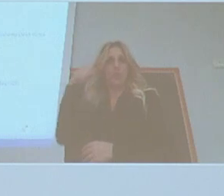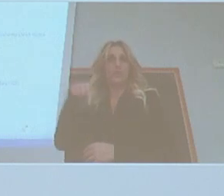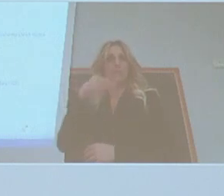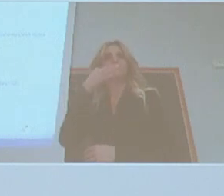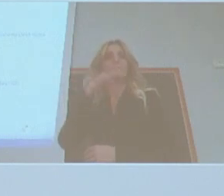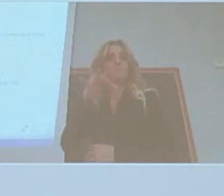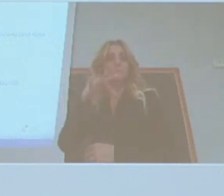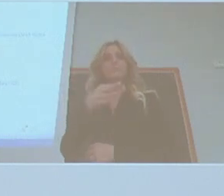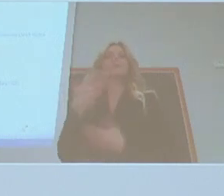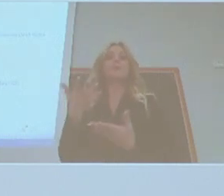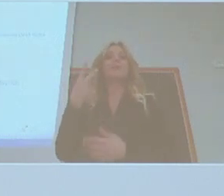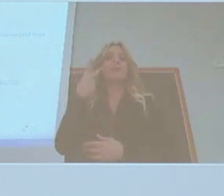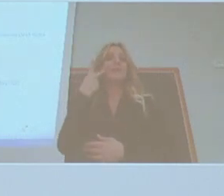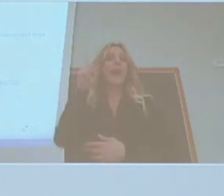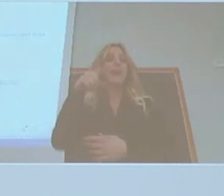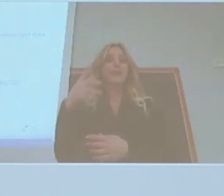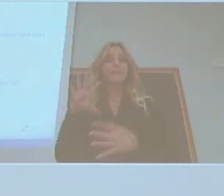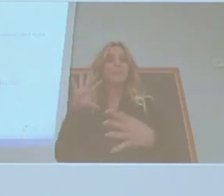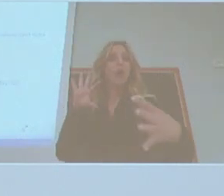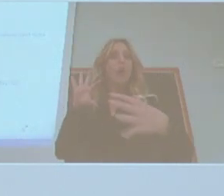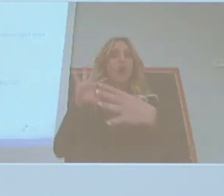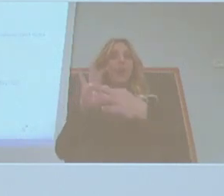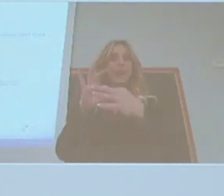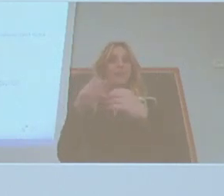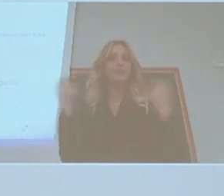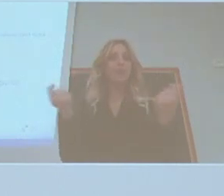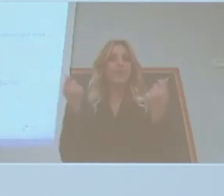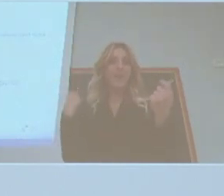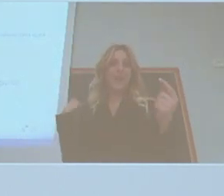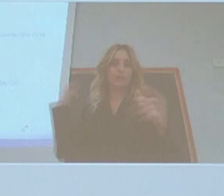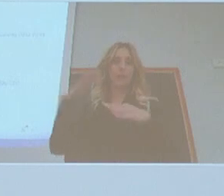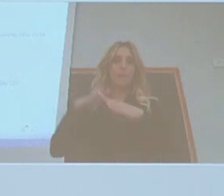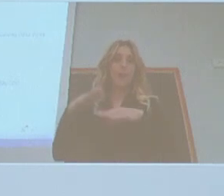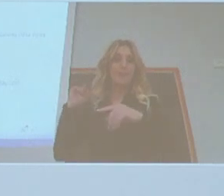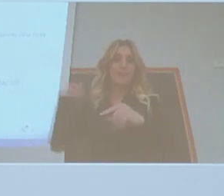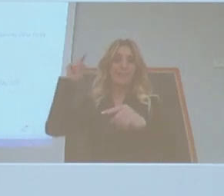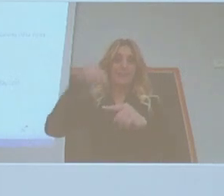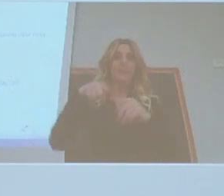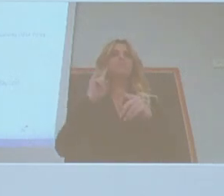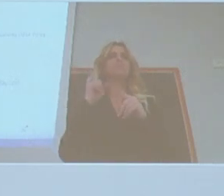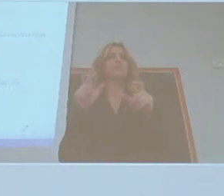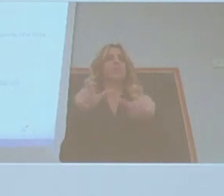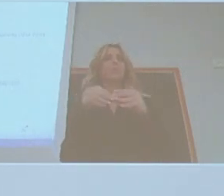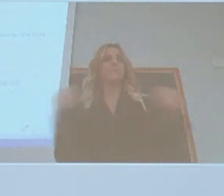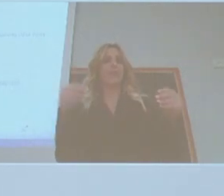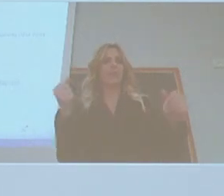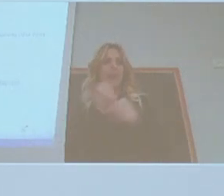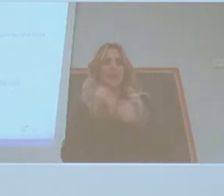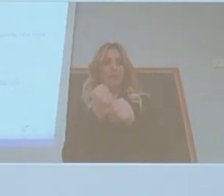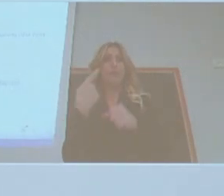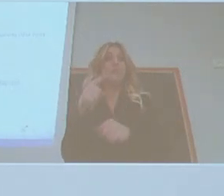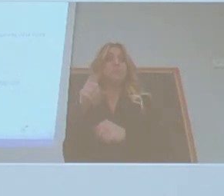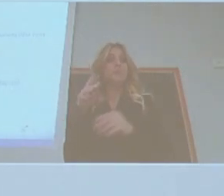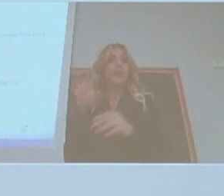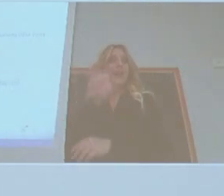riferirà anche per collegarci un po' a tutto l'evento di questa fiera al lavoro, questo evento regionale con